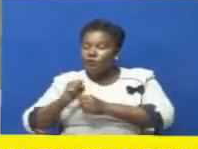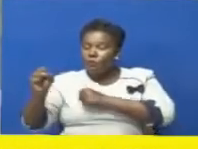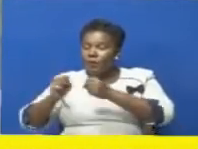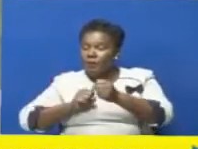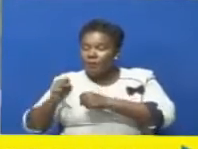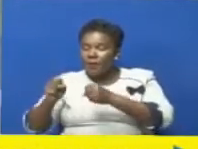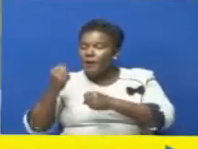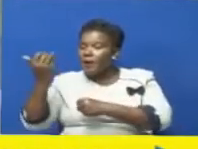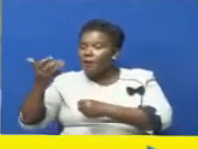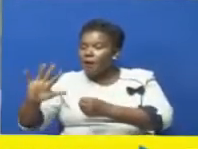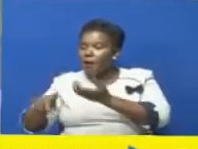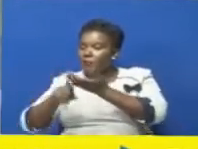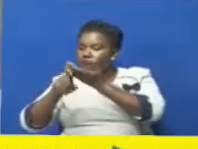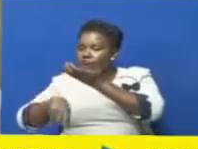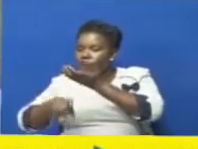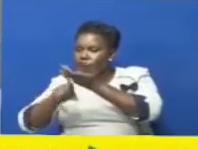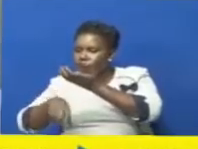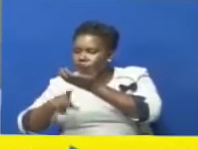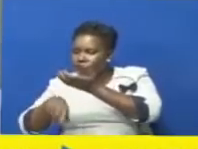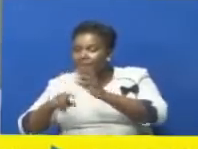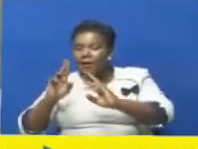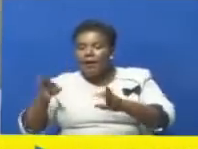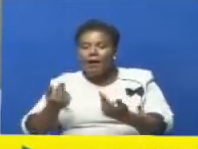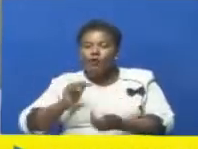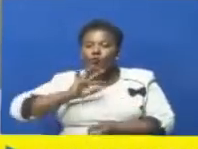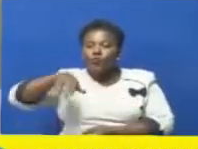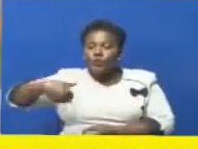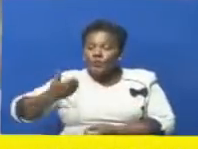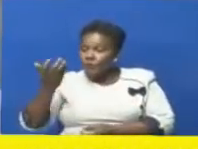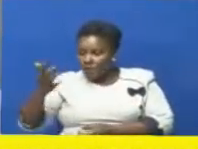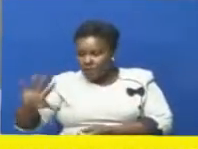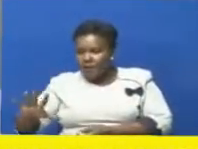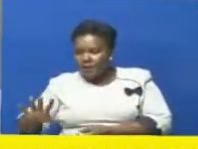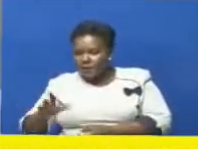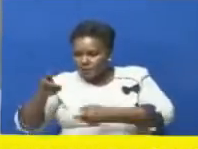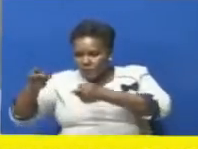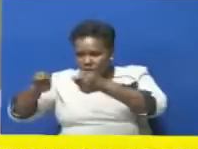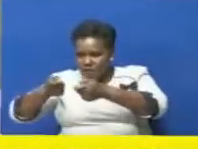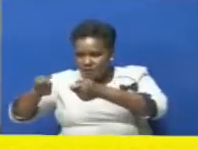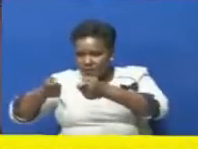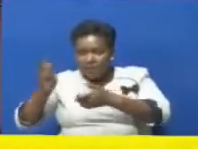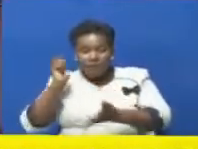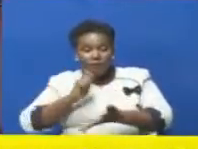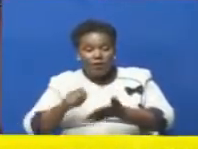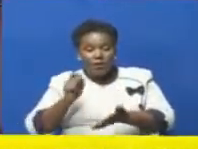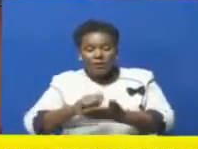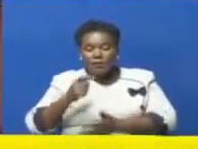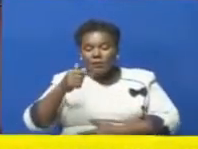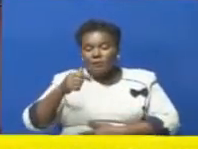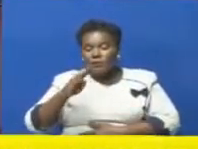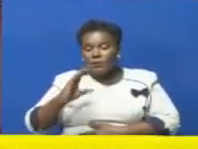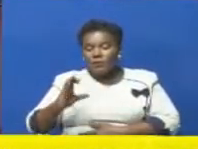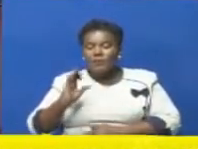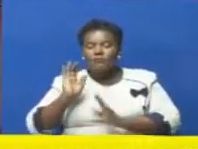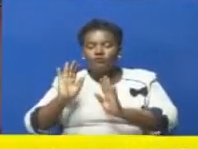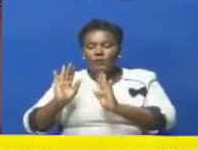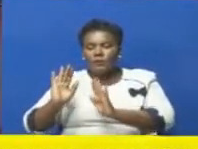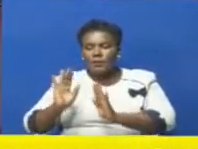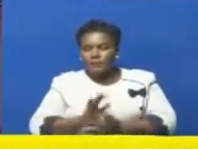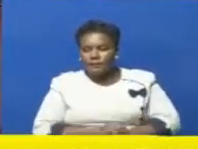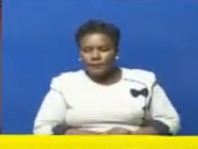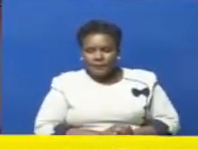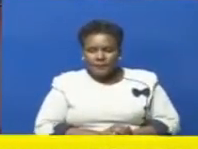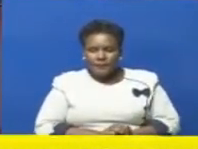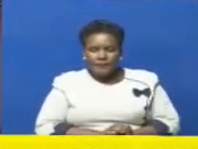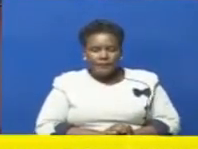mivujo, ikiwa ni wizi wa maji. Moses Matthew, TBC Jaramba, Mwanza. Asante sana Moses Matthew